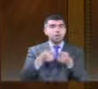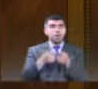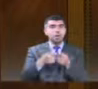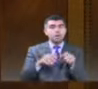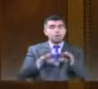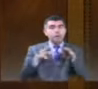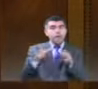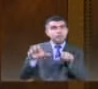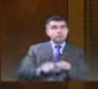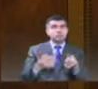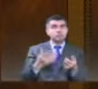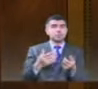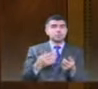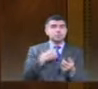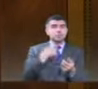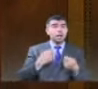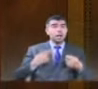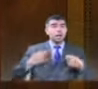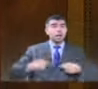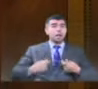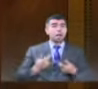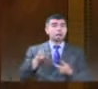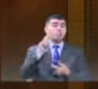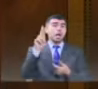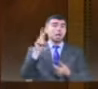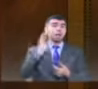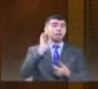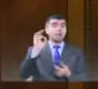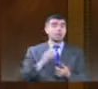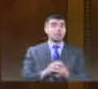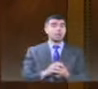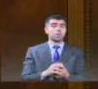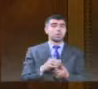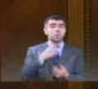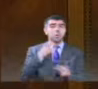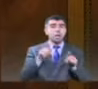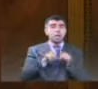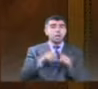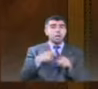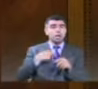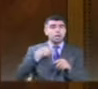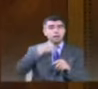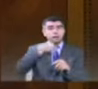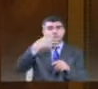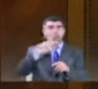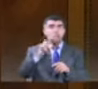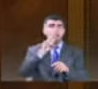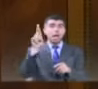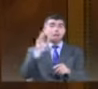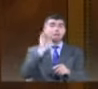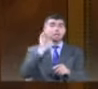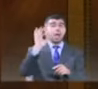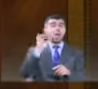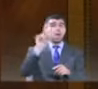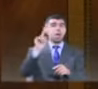سايبه؟ هذه راه دوله عندها رئيس، الرئيس ديالها هو جلاله الملك. انا ما غنتكلمش في هذا الموضوع الا ما كان جلاله الملك هو اللي قرر